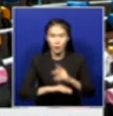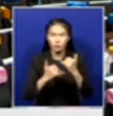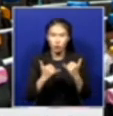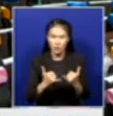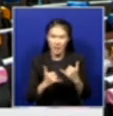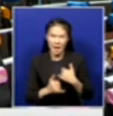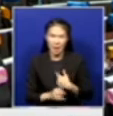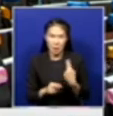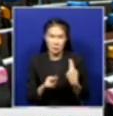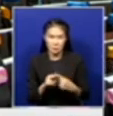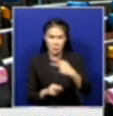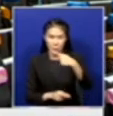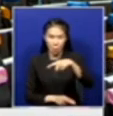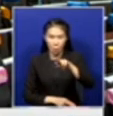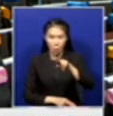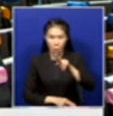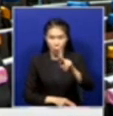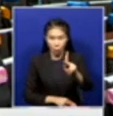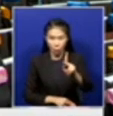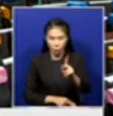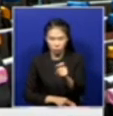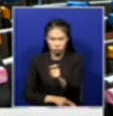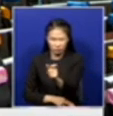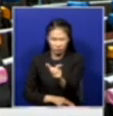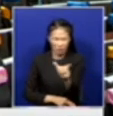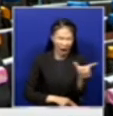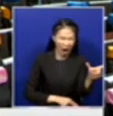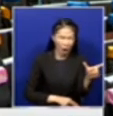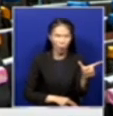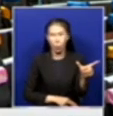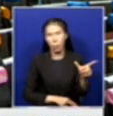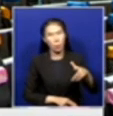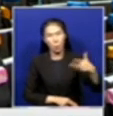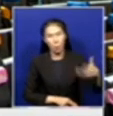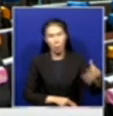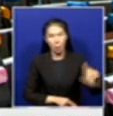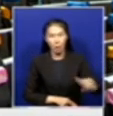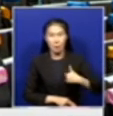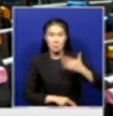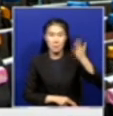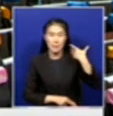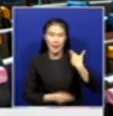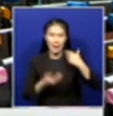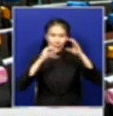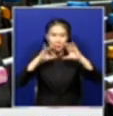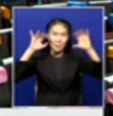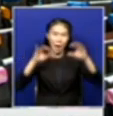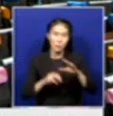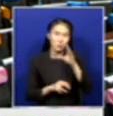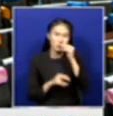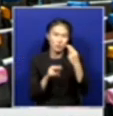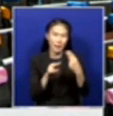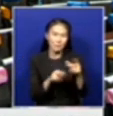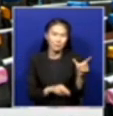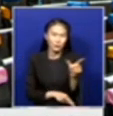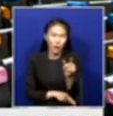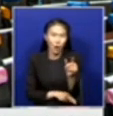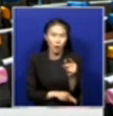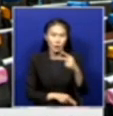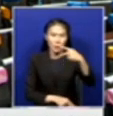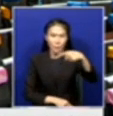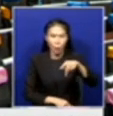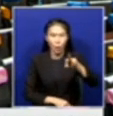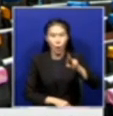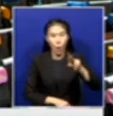าวเหยียบเมื่อสักครู่เนี่ยนะครับรัฐบาลตั้งชื่อเล่นเรียกว่าพรก.เรา